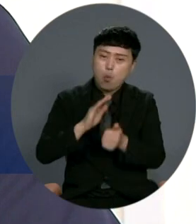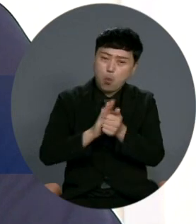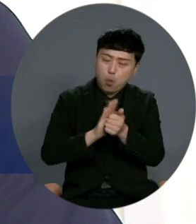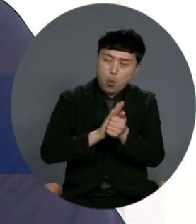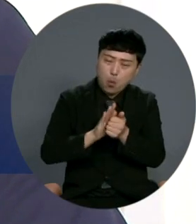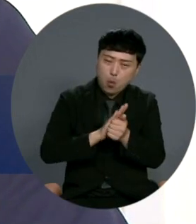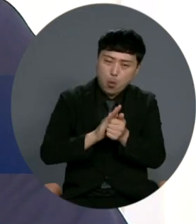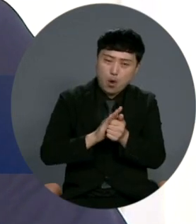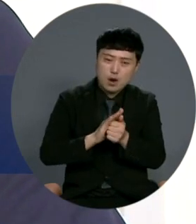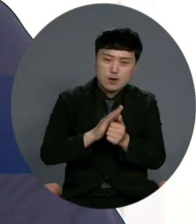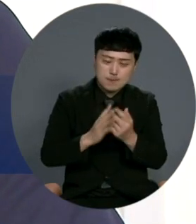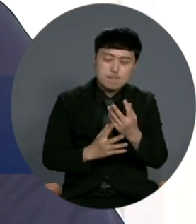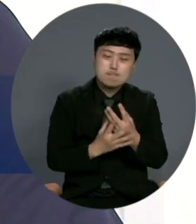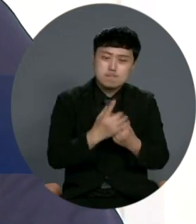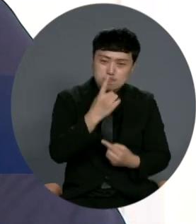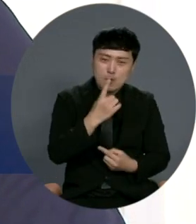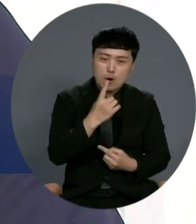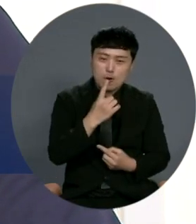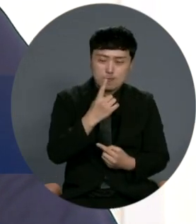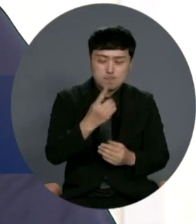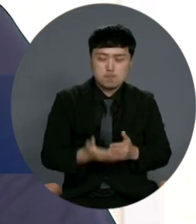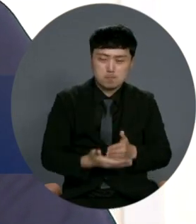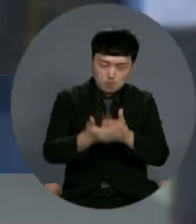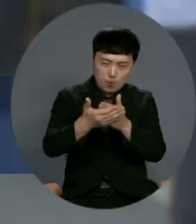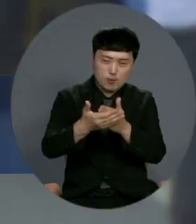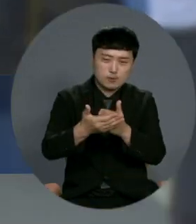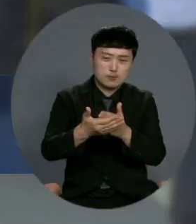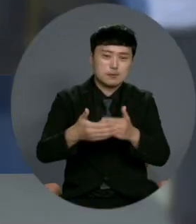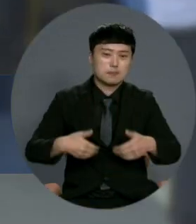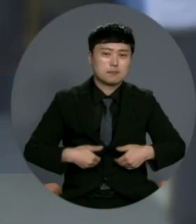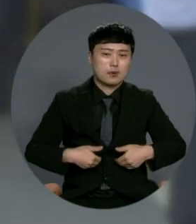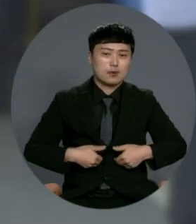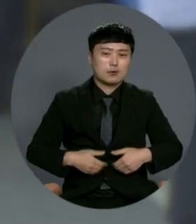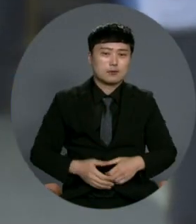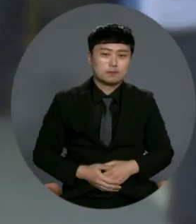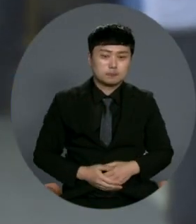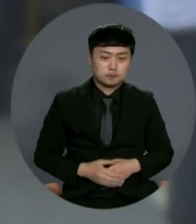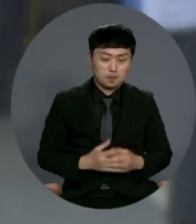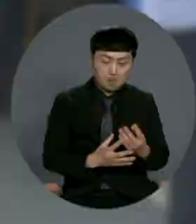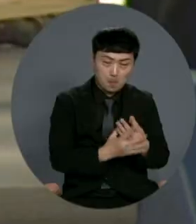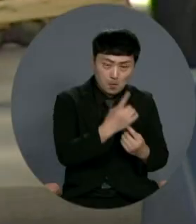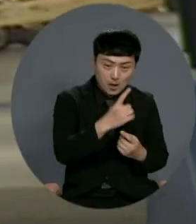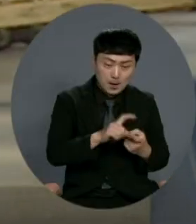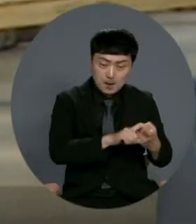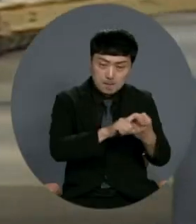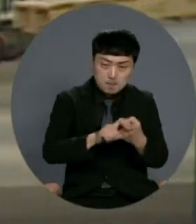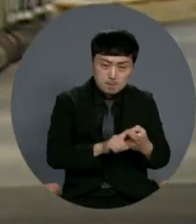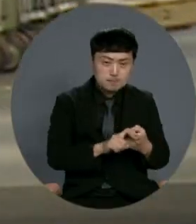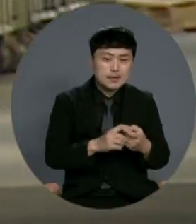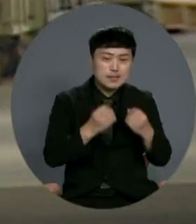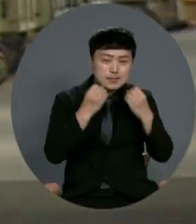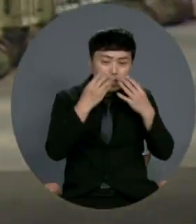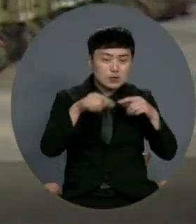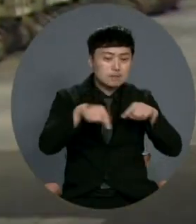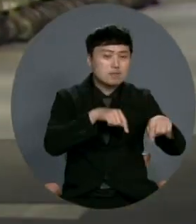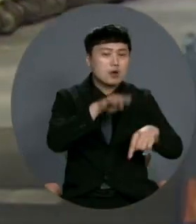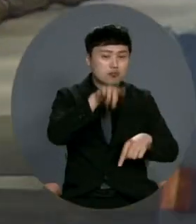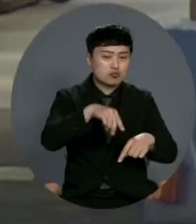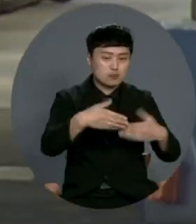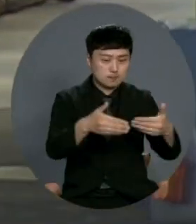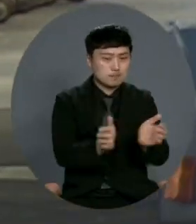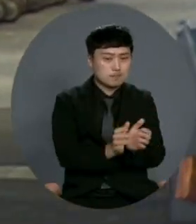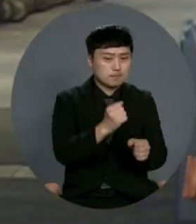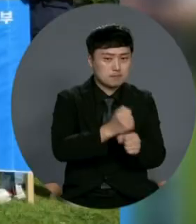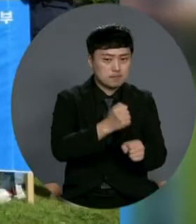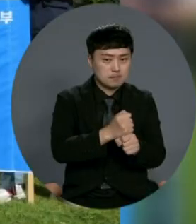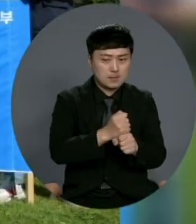목소리로 요구하는 게 높아질 것 같고. 통합노조는 다음 달 새로운 집행부를 선출하고 사측의